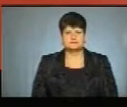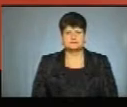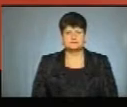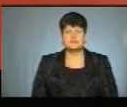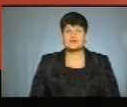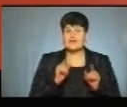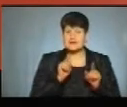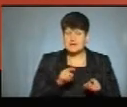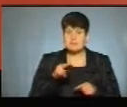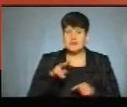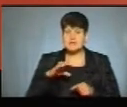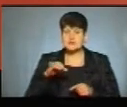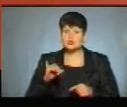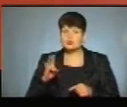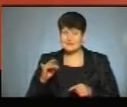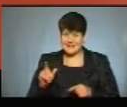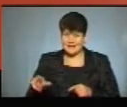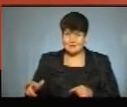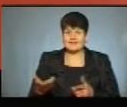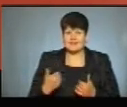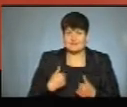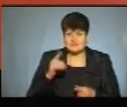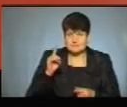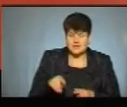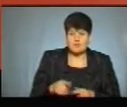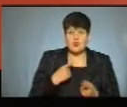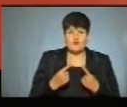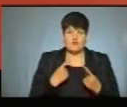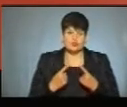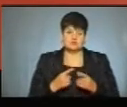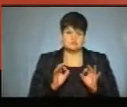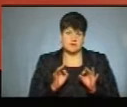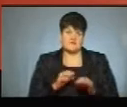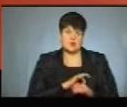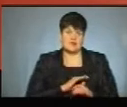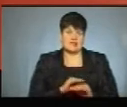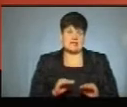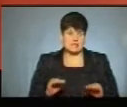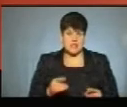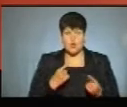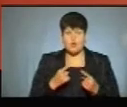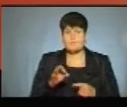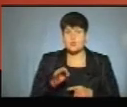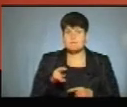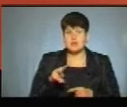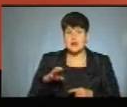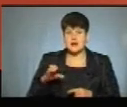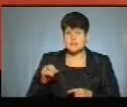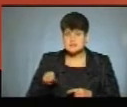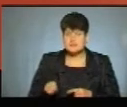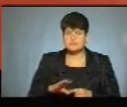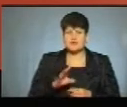Ті пластуни, яких я знаю, говорять дуже класний формат адекватного виховання дітей, говорять про Пласт. В